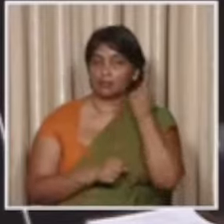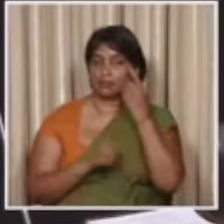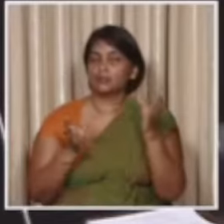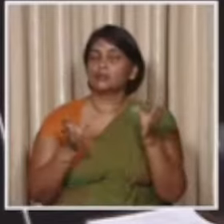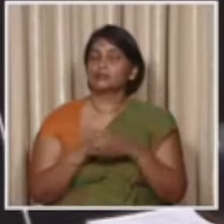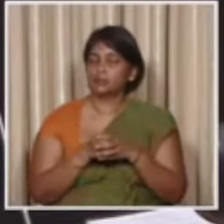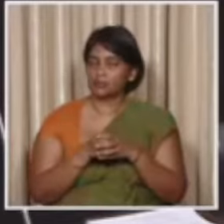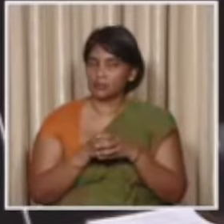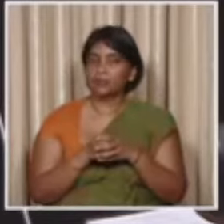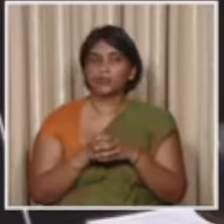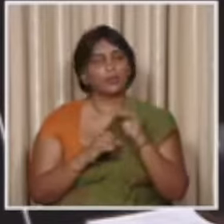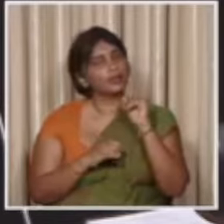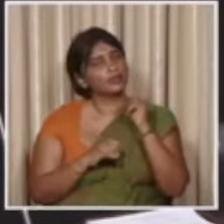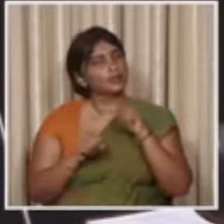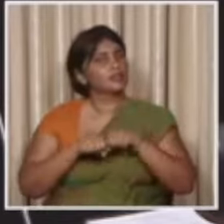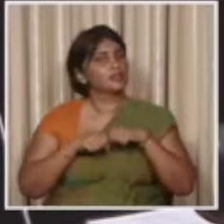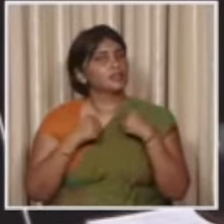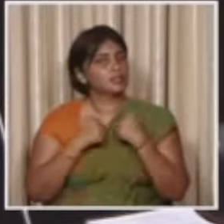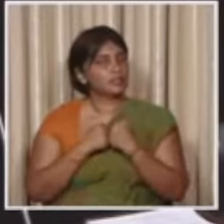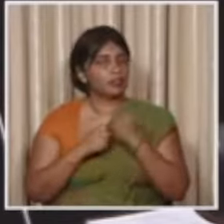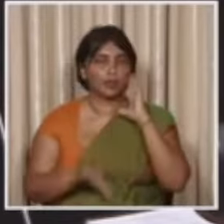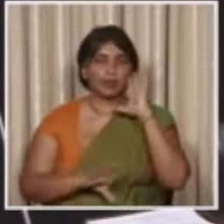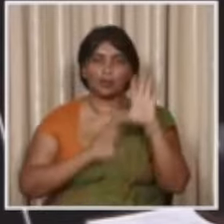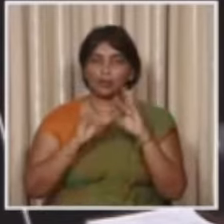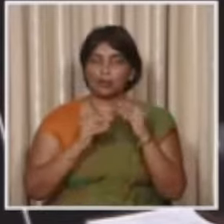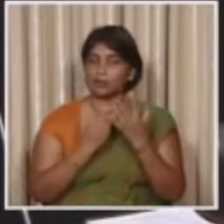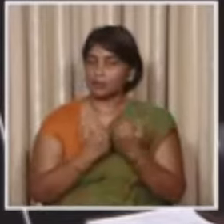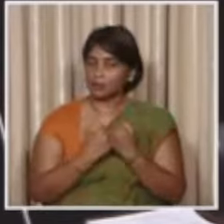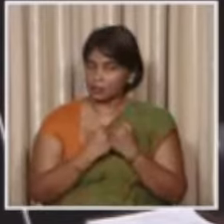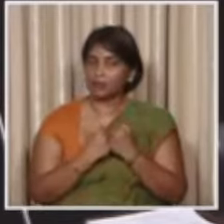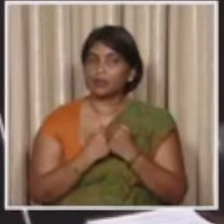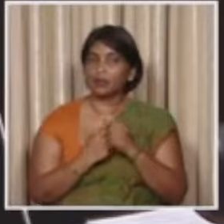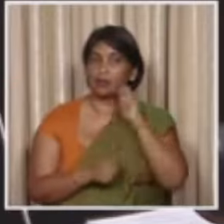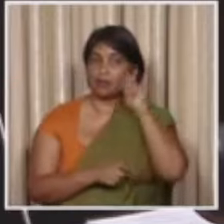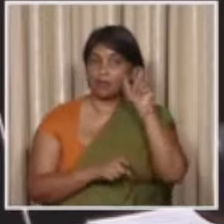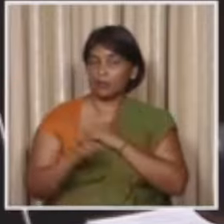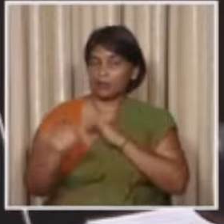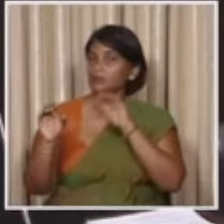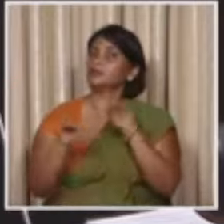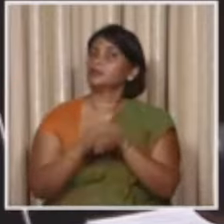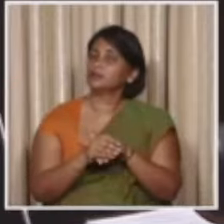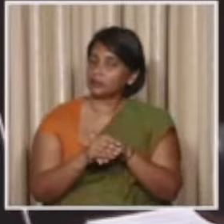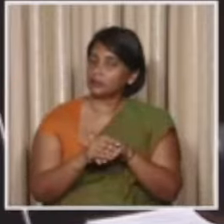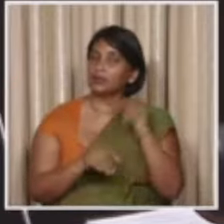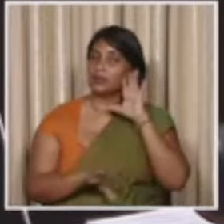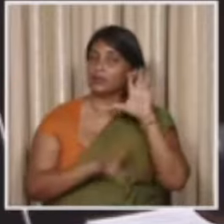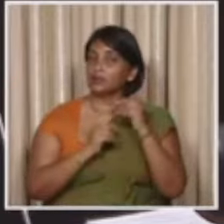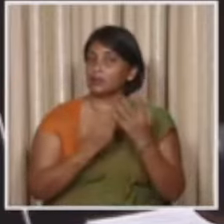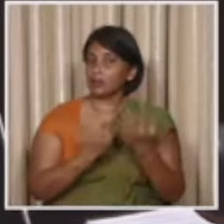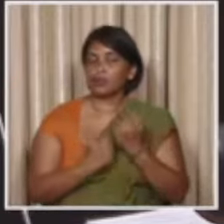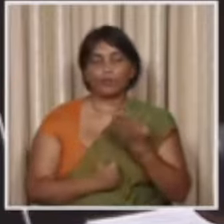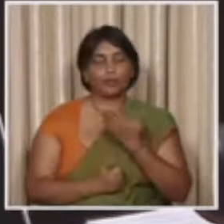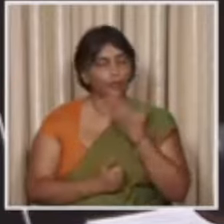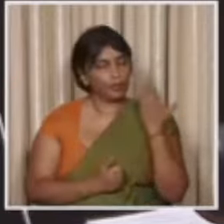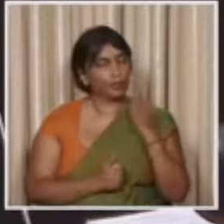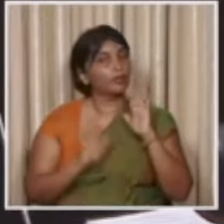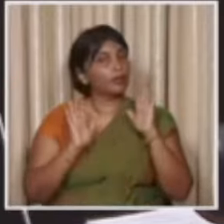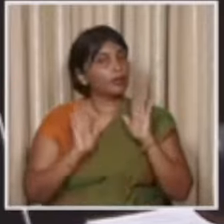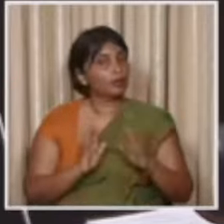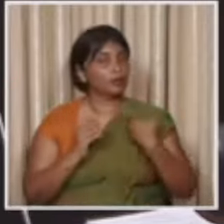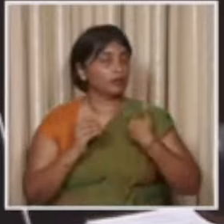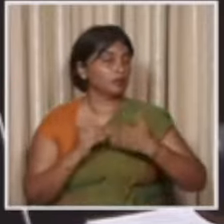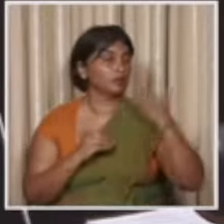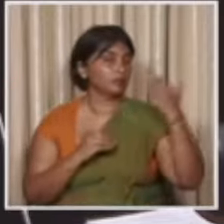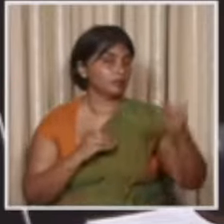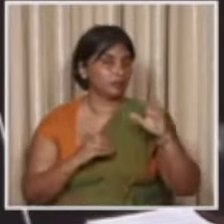බුද්ධ්‍යංශයකට යම්කිසි සංවිධානයක් ගැන තොරතුරු ලබා ගන්න පුජ්‍යලයක් ඇතුළට යවලා ඒ තොරතුරු ලබා ගන්න පුළුවන්. නමුත් ඉන් ඔබ්බට